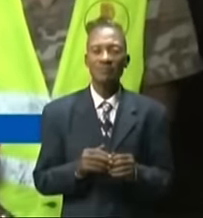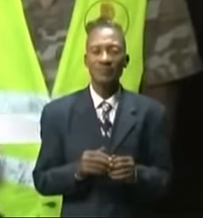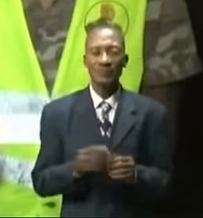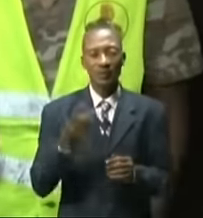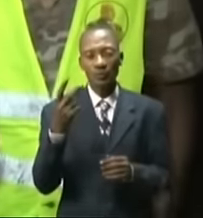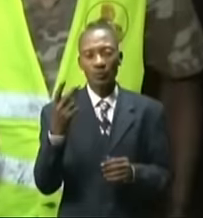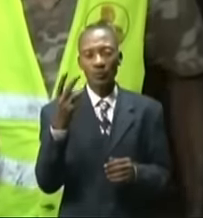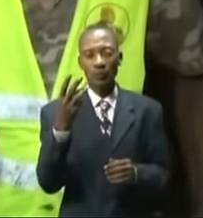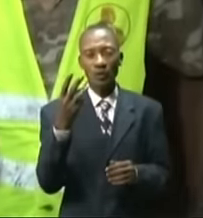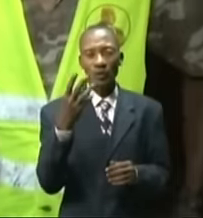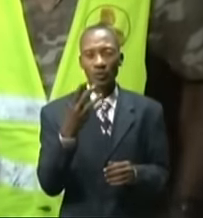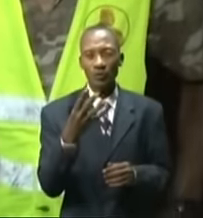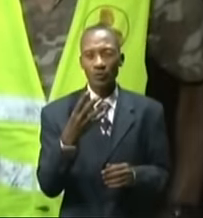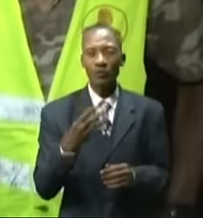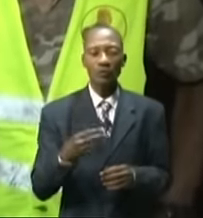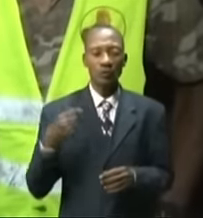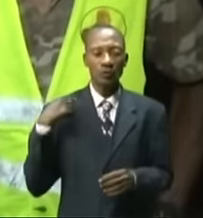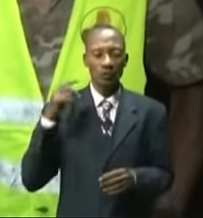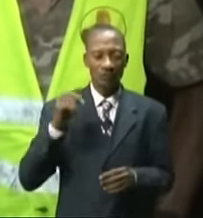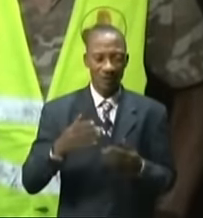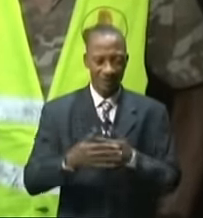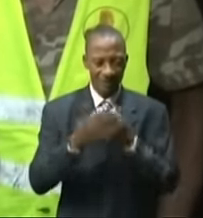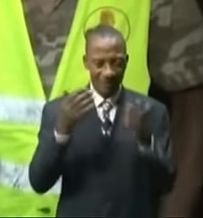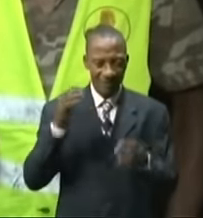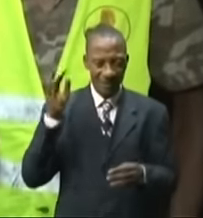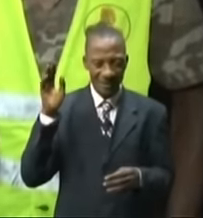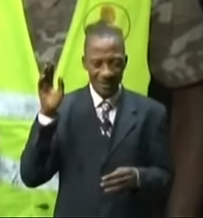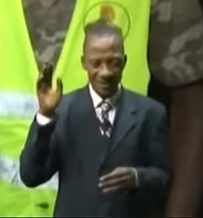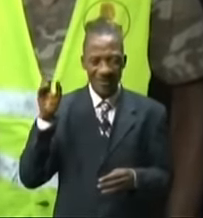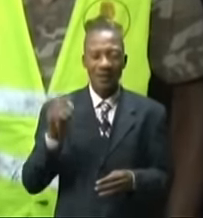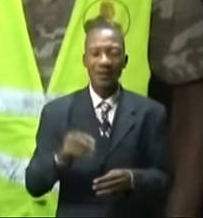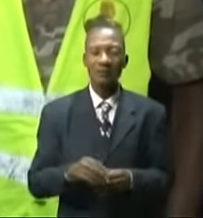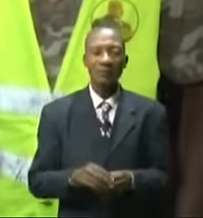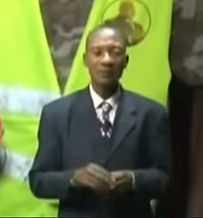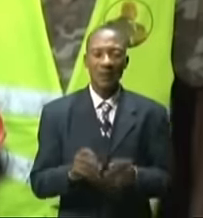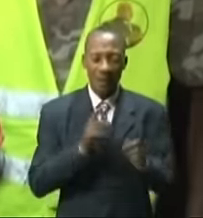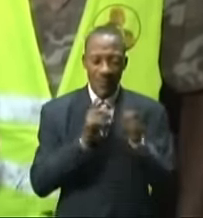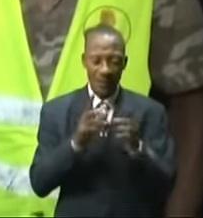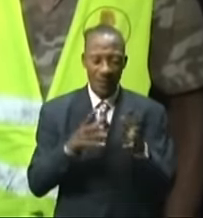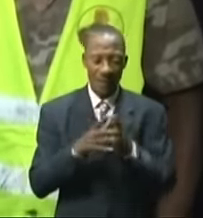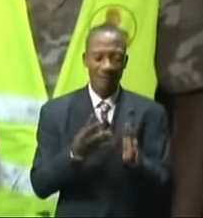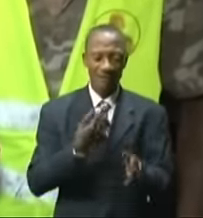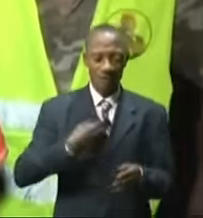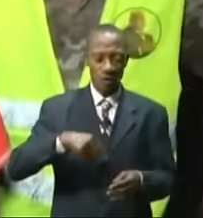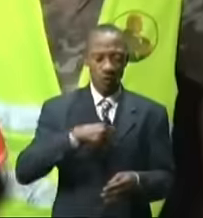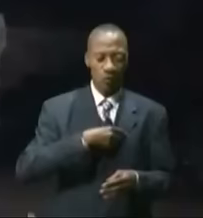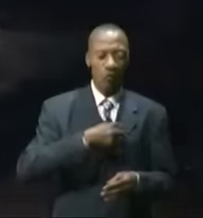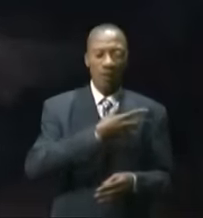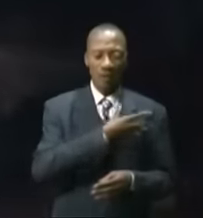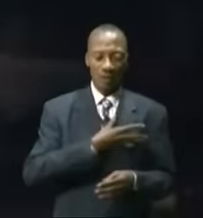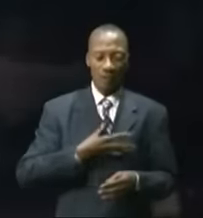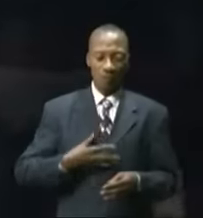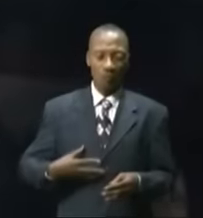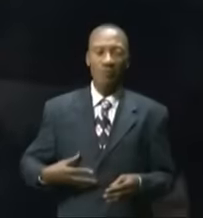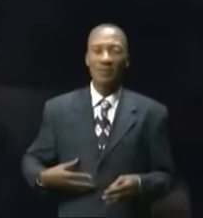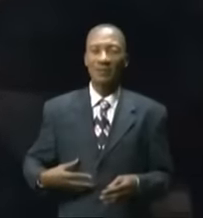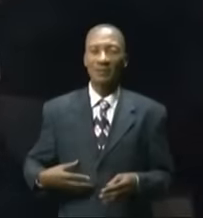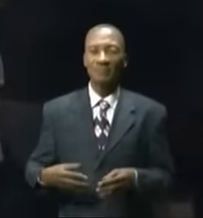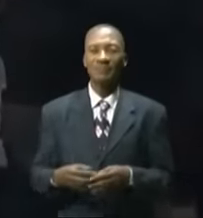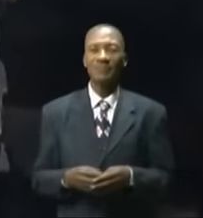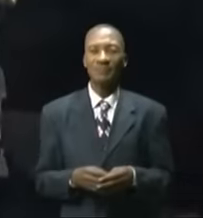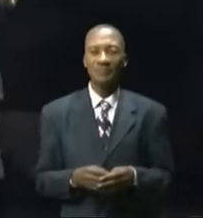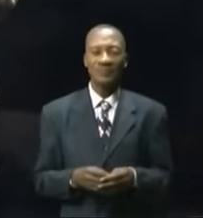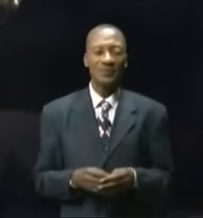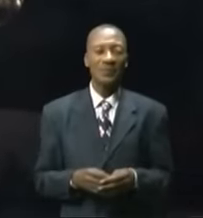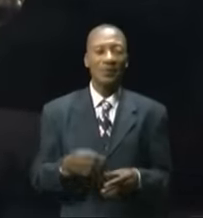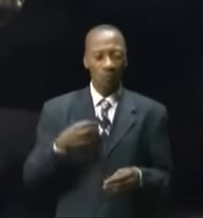le gouverneur de la ville, son excellence Jean-Tini Ngobilambaka, nous avait reçus. J'étais parmi les bourgmestres qu'il avait reçus dans